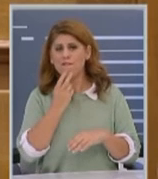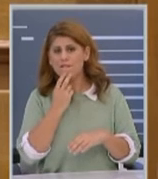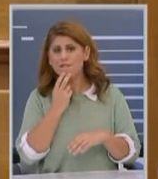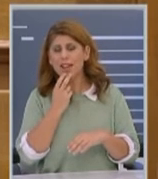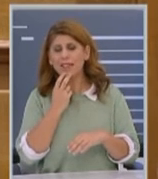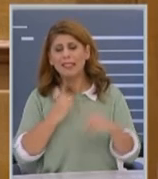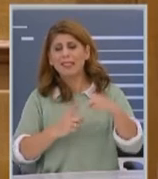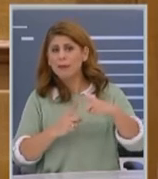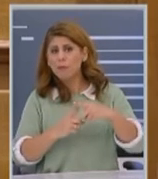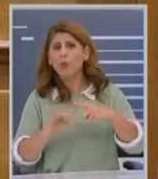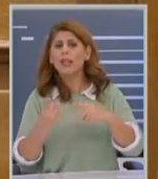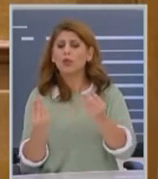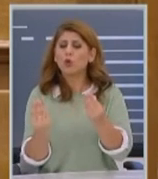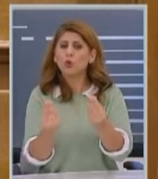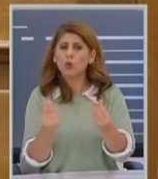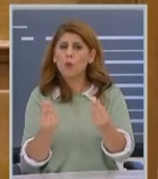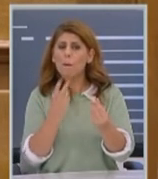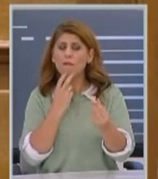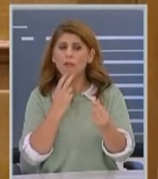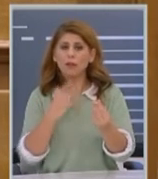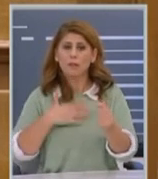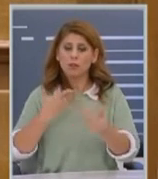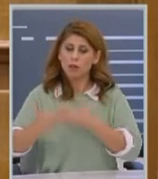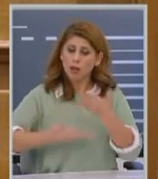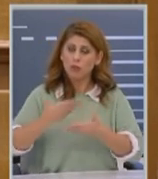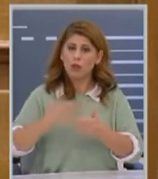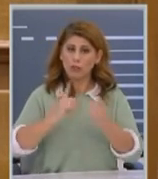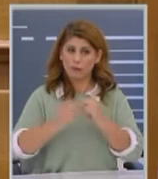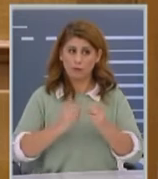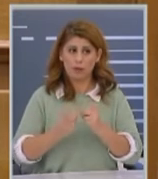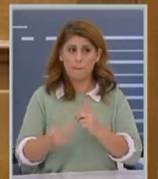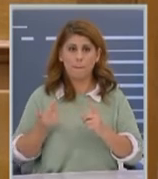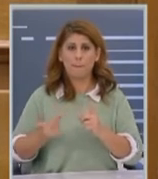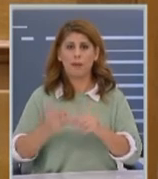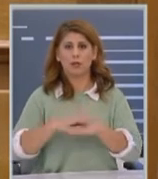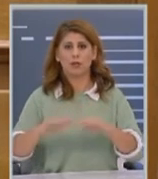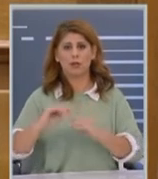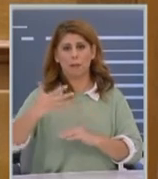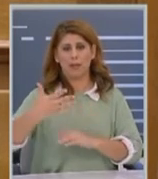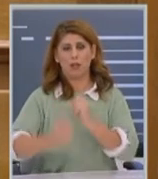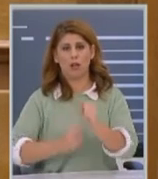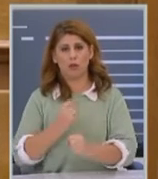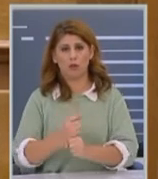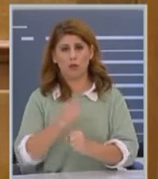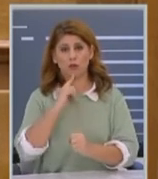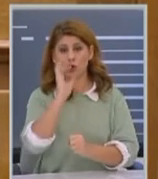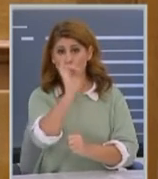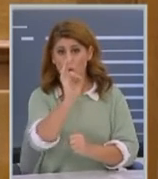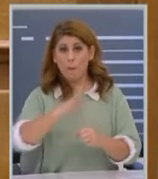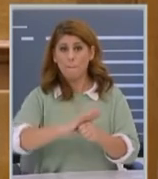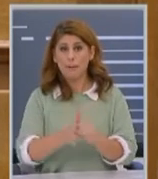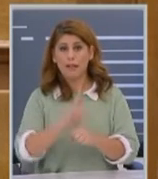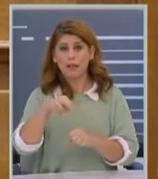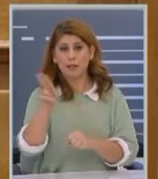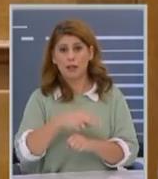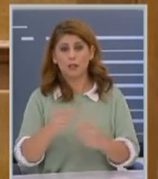καταφέραμε να δεσμευτεί η Ευρωπαϊκή Επιτροπή για την αναθεώρηση της συμφωνίας πριν τη λήξη της πενταετίας με στόχο την πλήρη